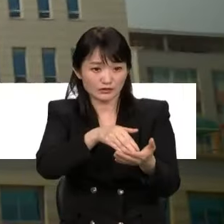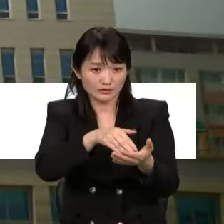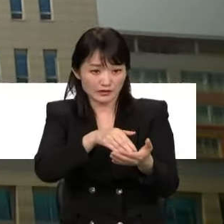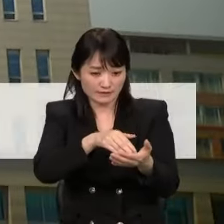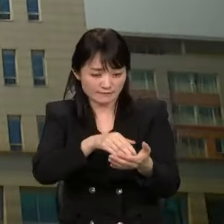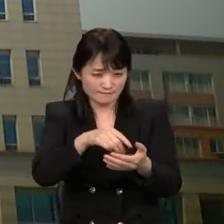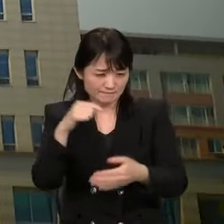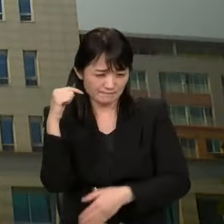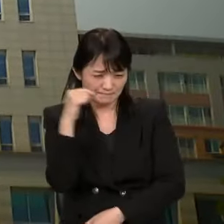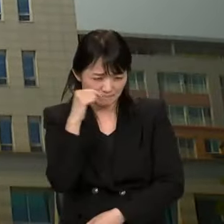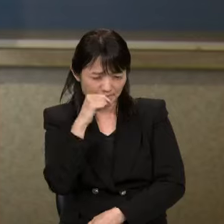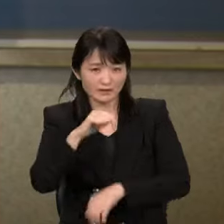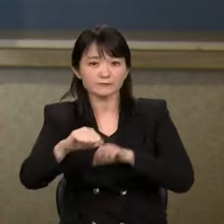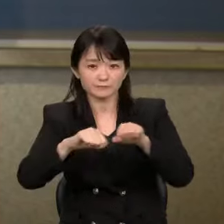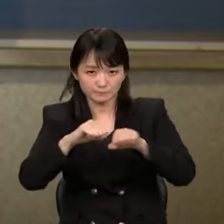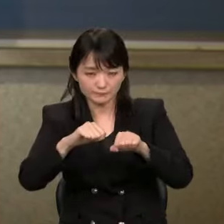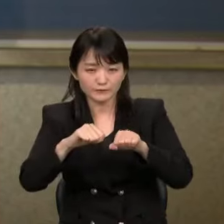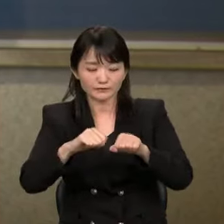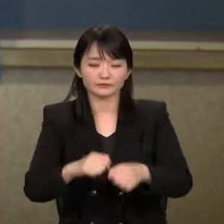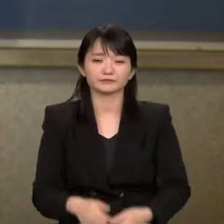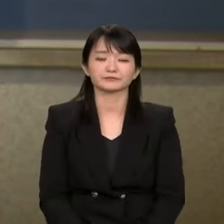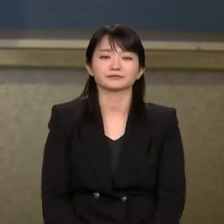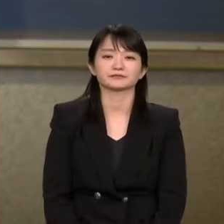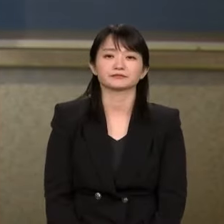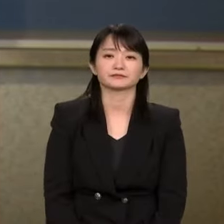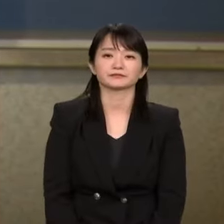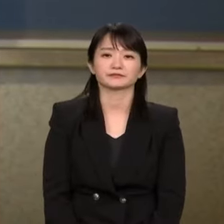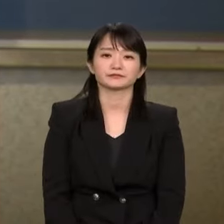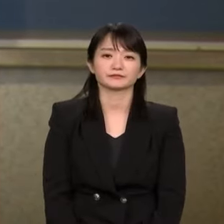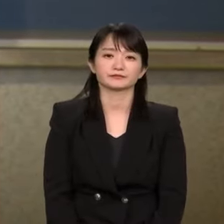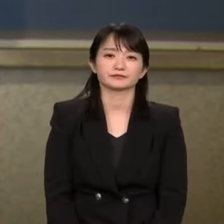대응하겠다고 밝혔습니다. JTBC 김태영입니다.